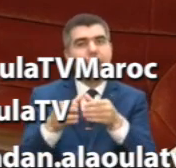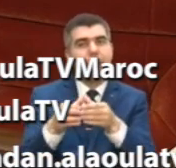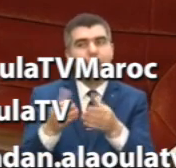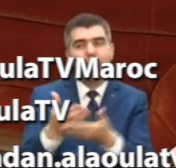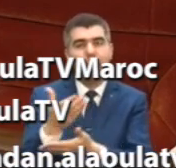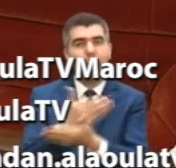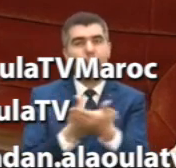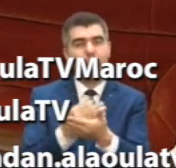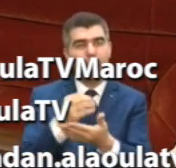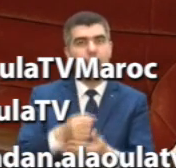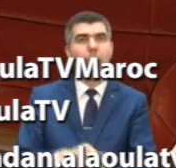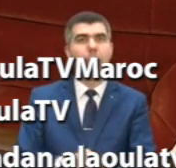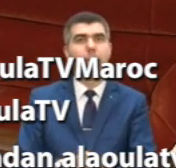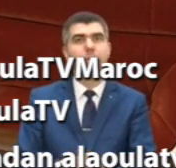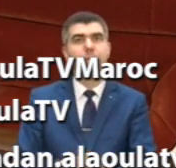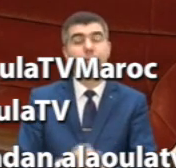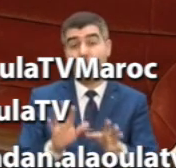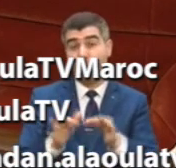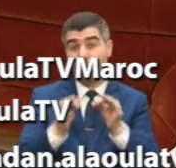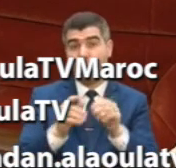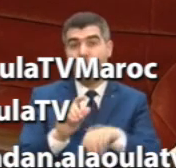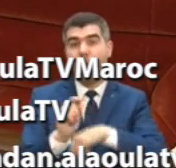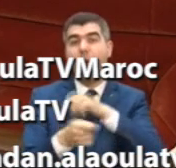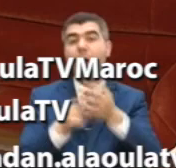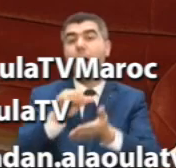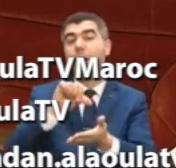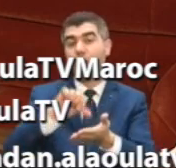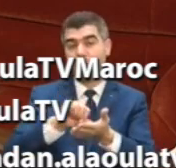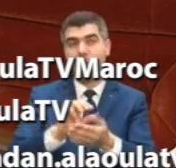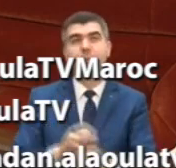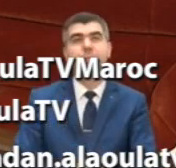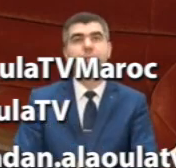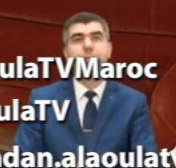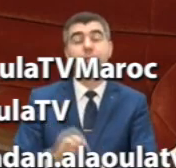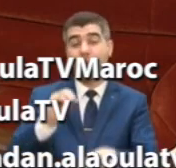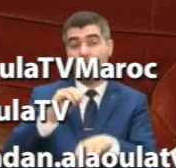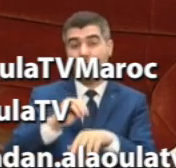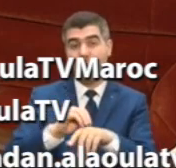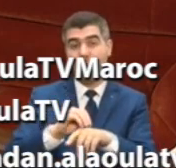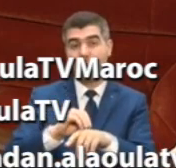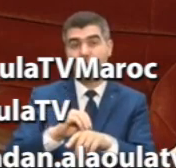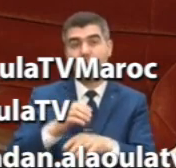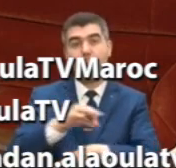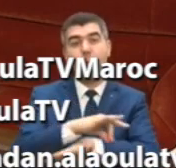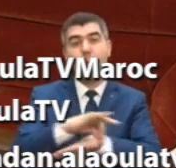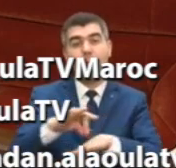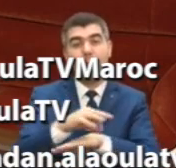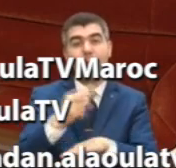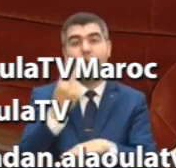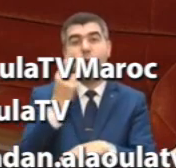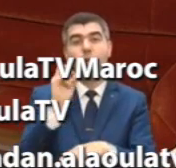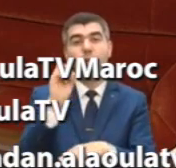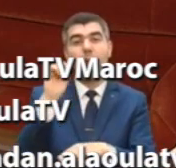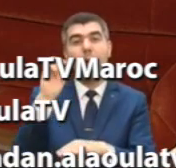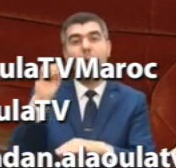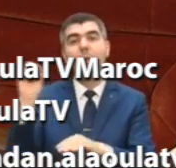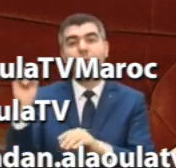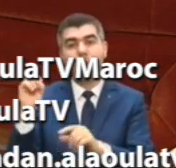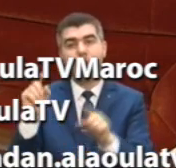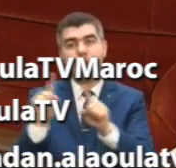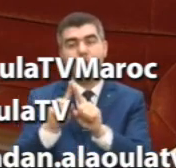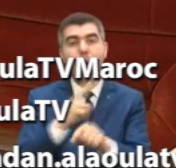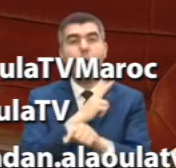داخل القسم الواحد خاصة بالعالم القروي. كما تم توظيف هذه السنة 20,000 متعاقد جديد